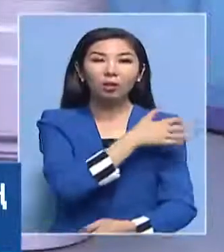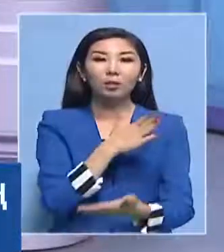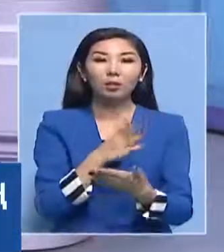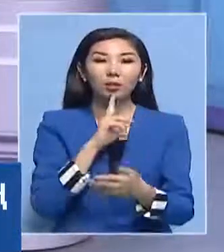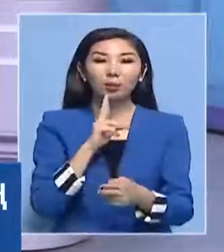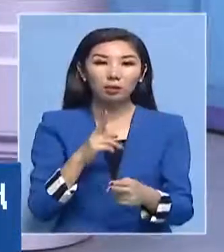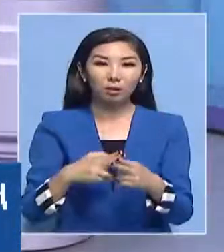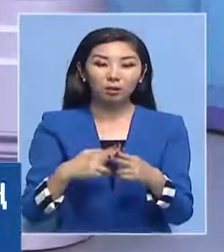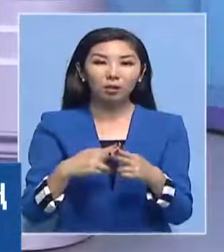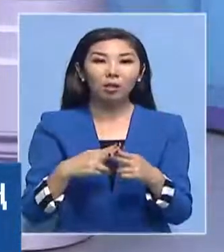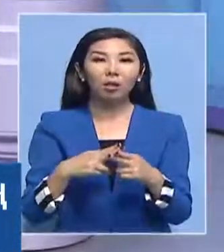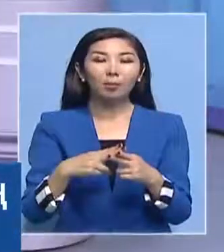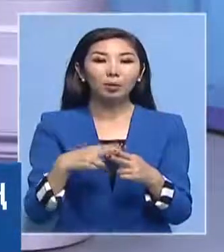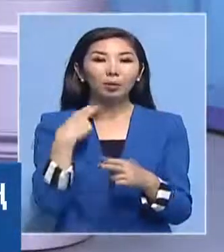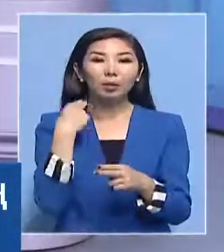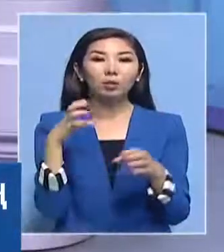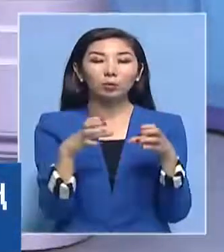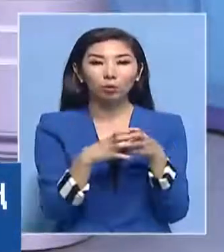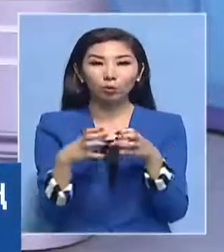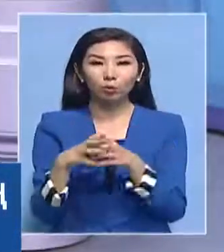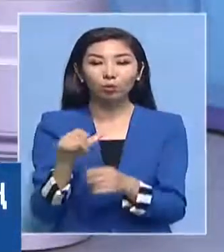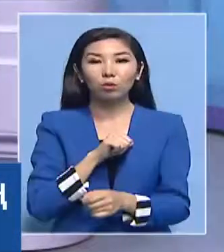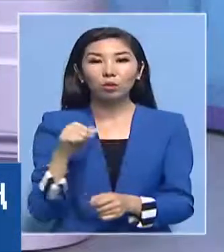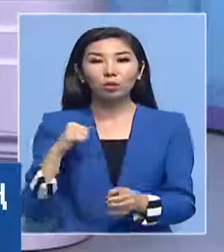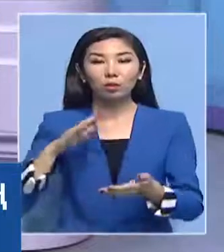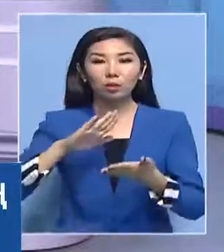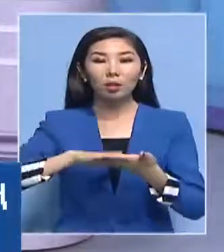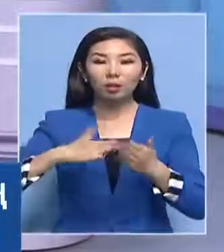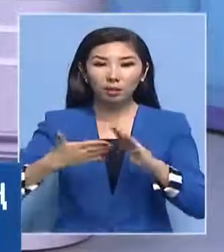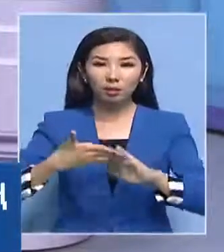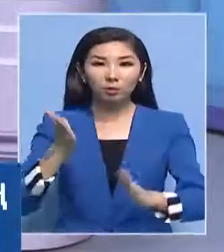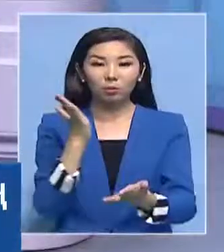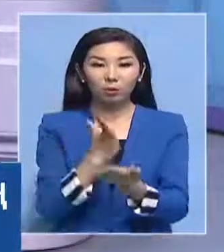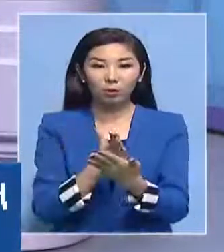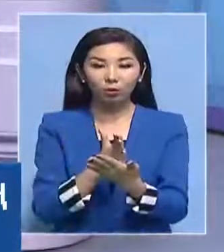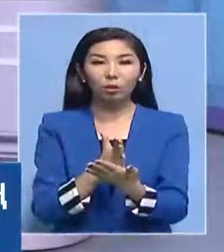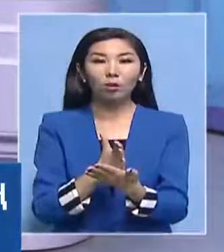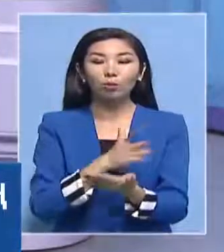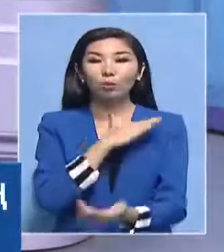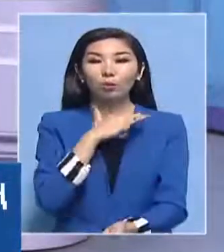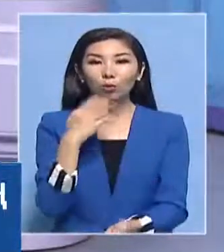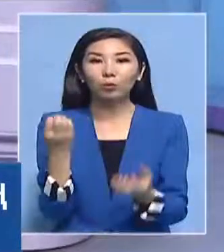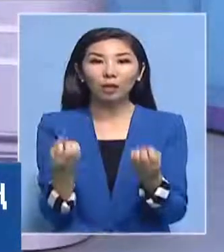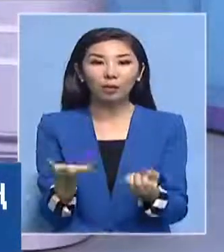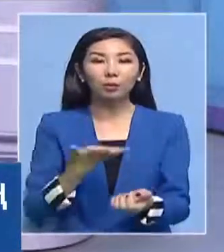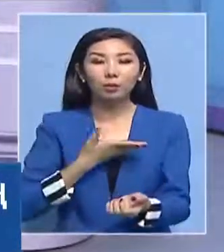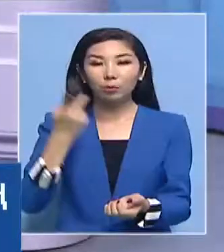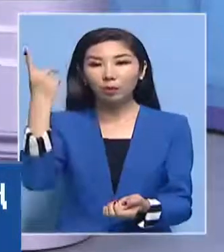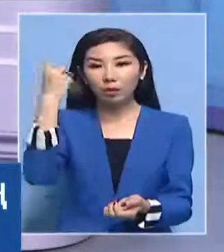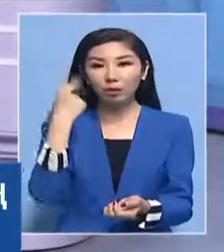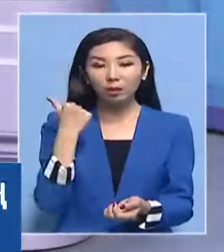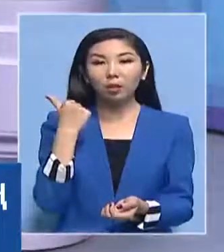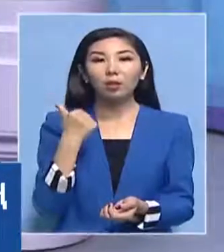сестра дейміз ғой, солардың парыз деген ұйыммен өздерінің келісімдері бар. Осындай меморандумдар көп. Тағы да біз білесіндер,